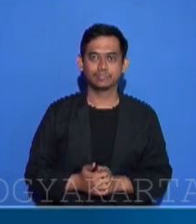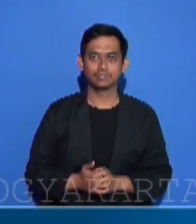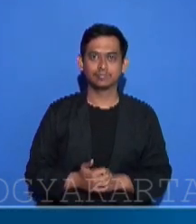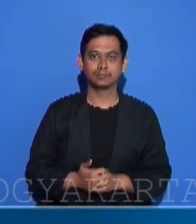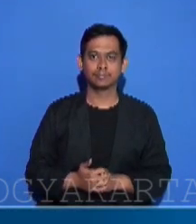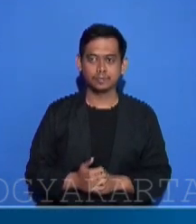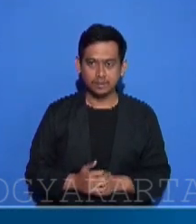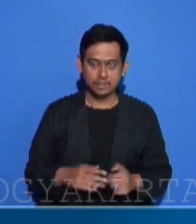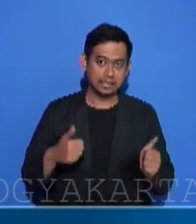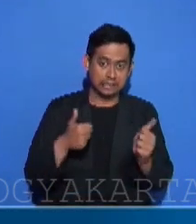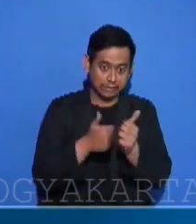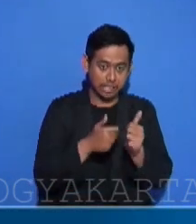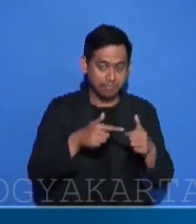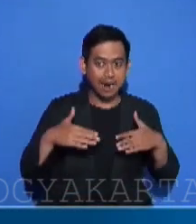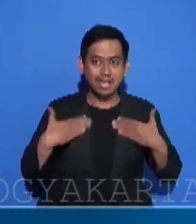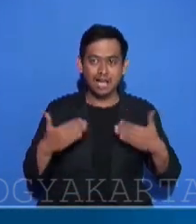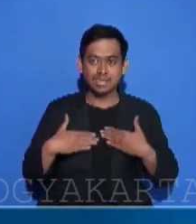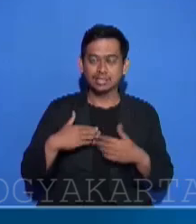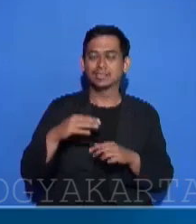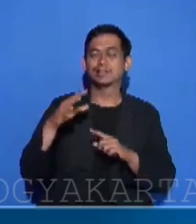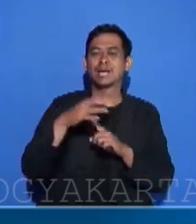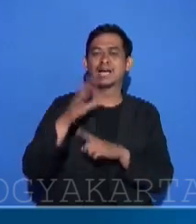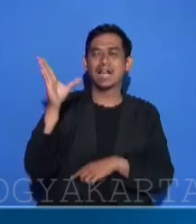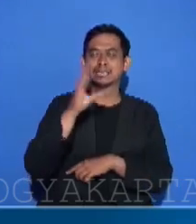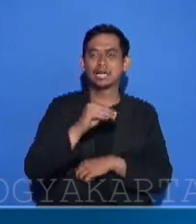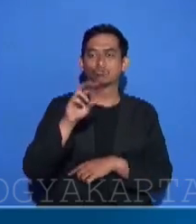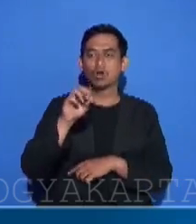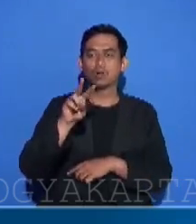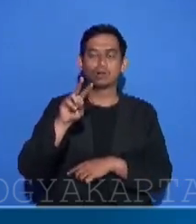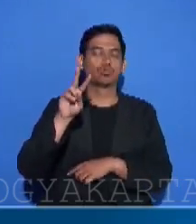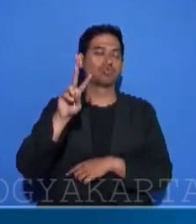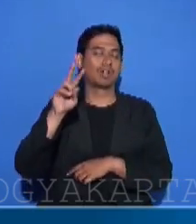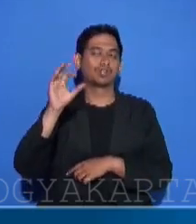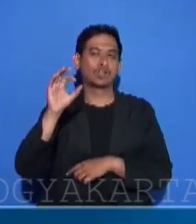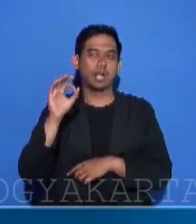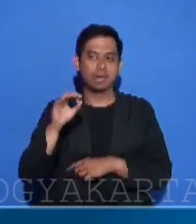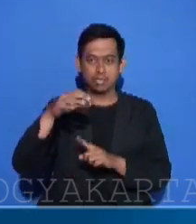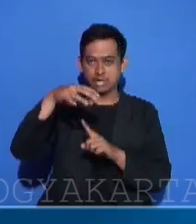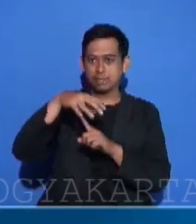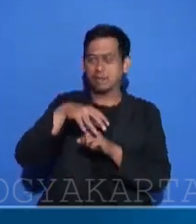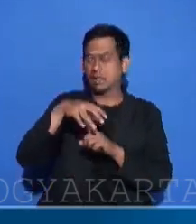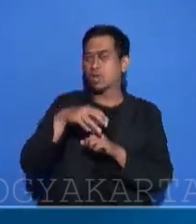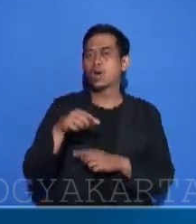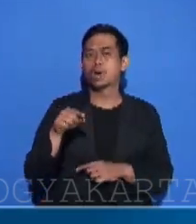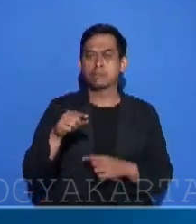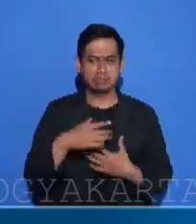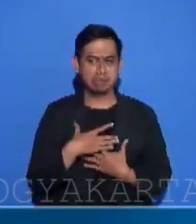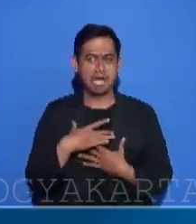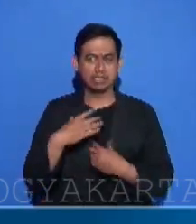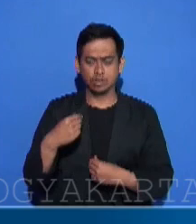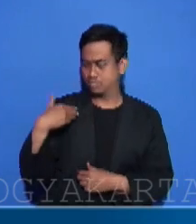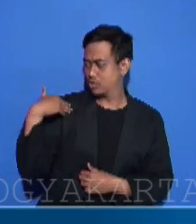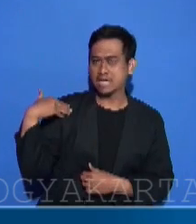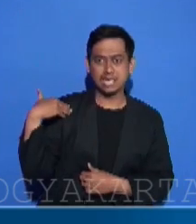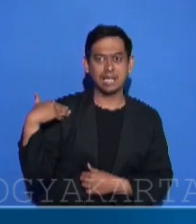Ikut menyemarakkan Hari Santri Nasional 2023 yang jatuh pada tanggal 22 Oktober, para santri yang menggeluti dan berminat dalam dunia fashion